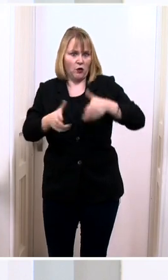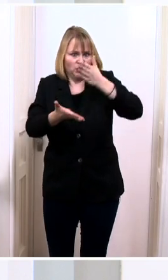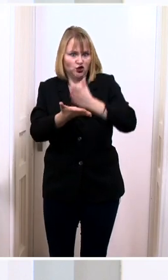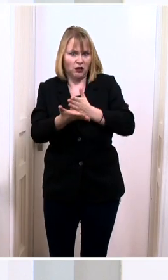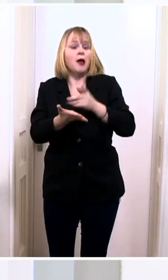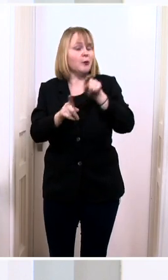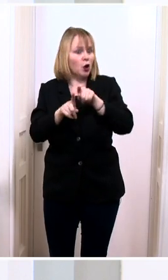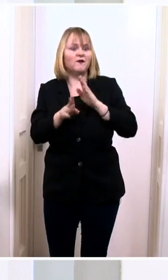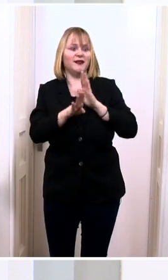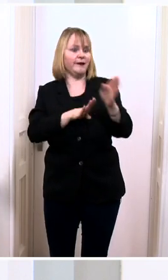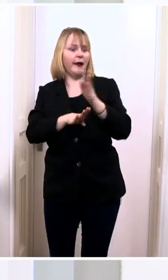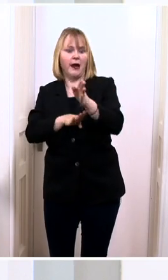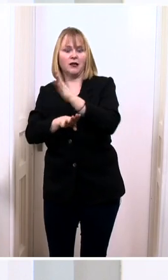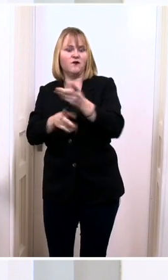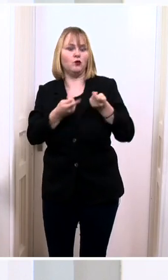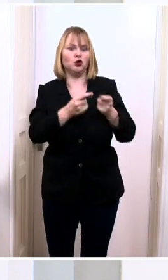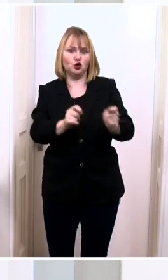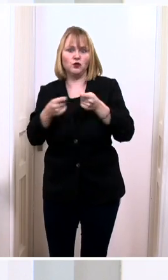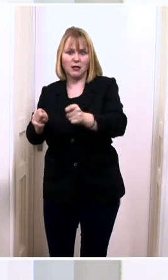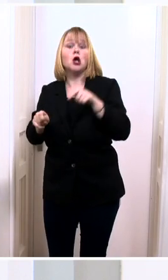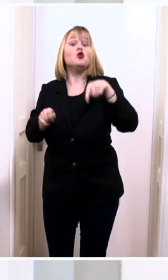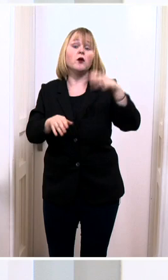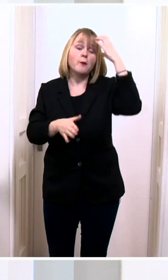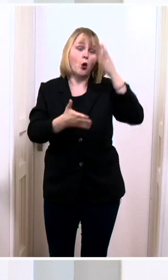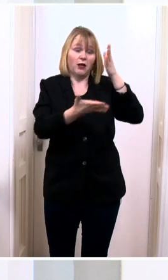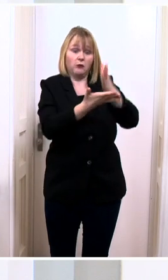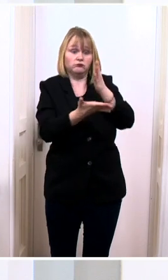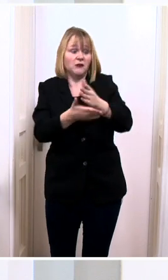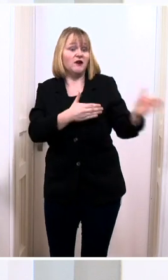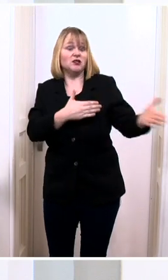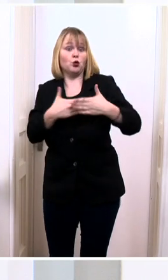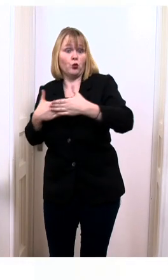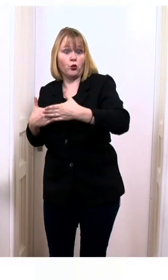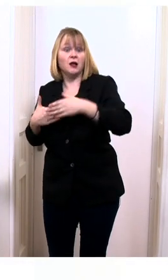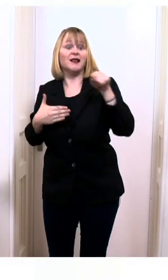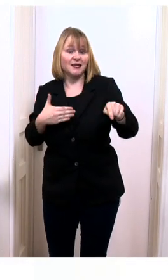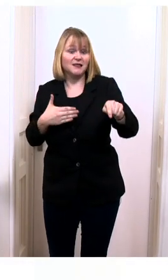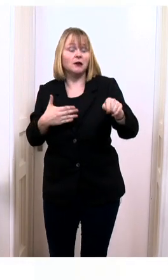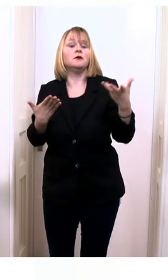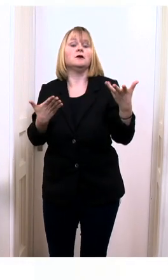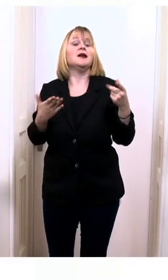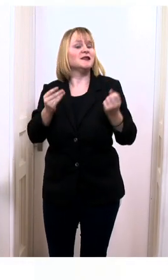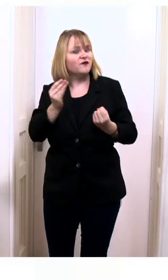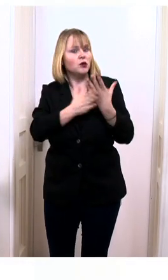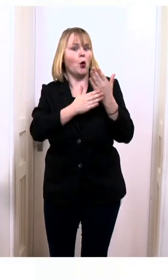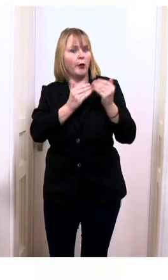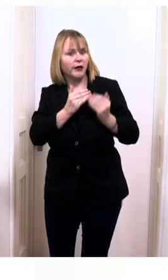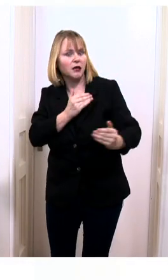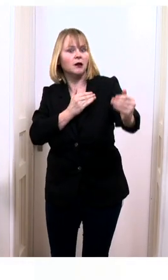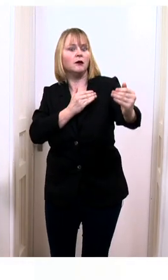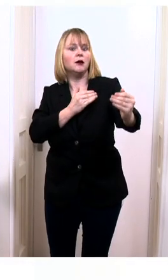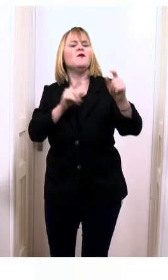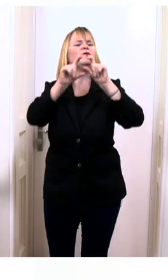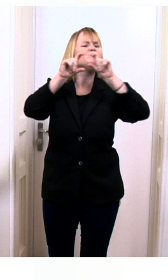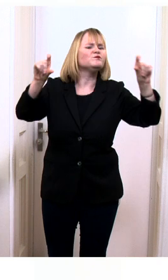direkte Unterstützung für behördlich geschlossene Betriebe, also diesen orangen Teil, jetzt bis zum 24. Januar zu